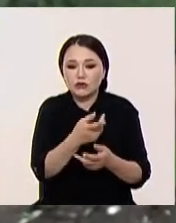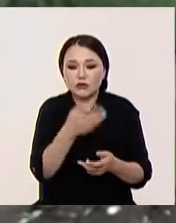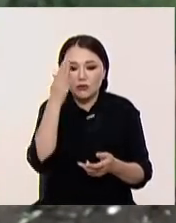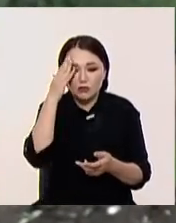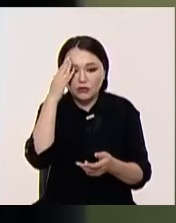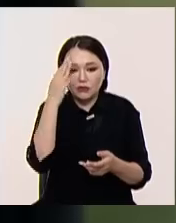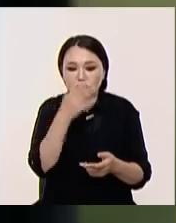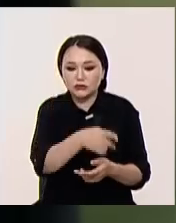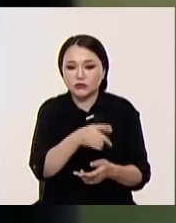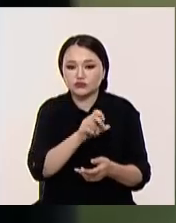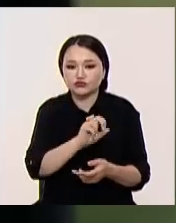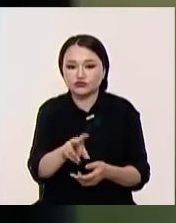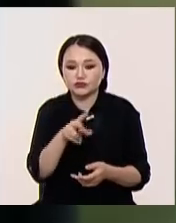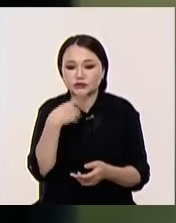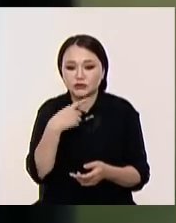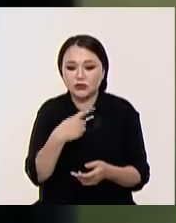сүйегі дейді.